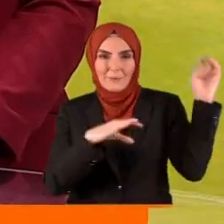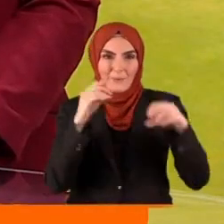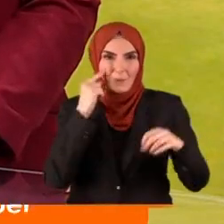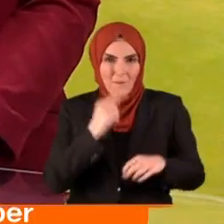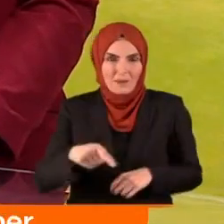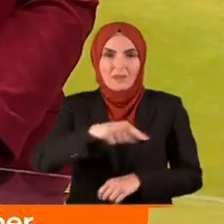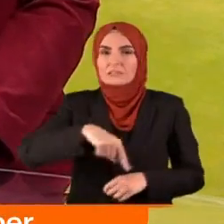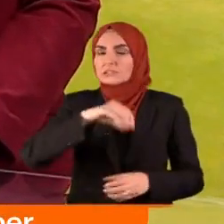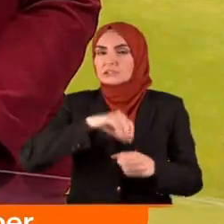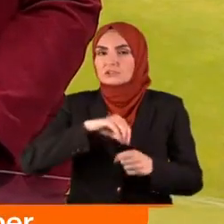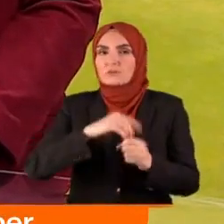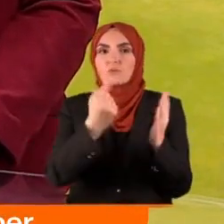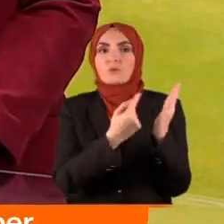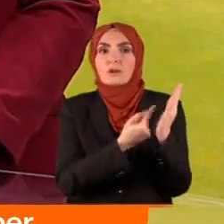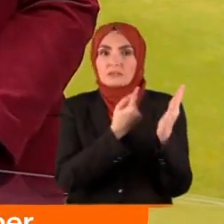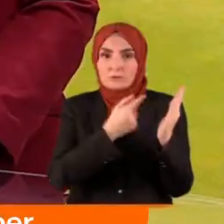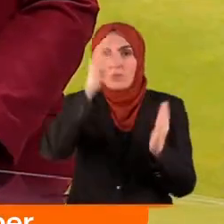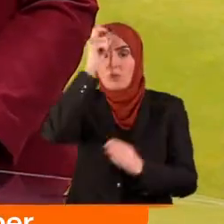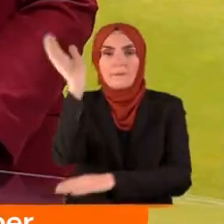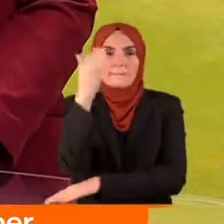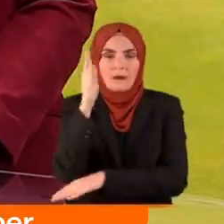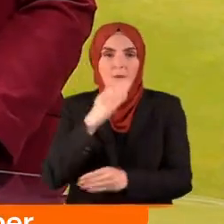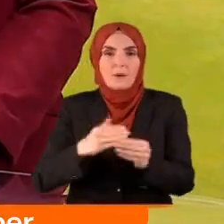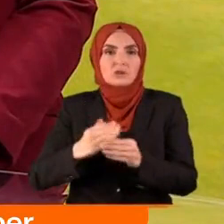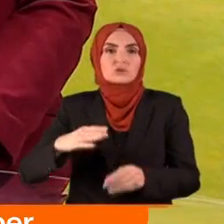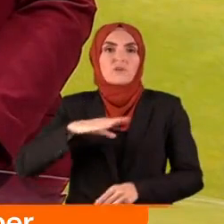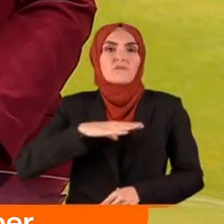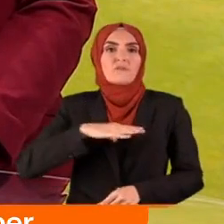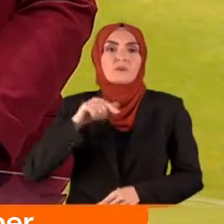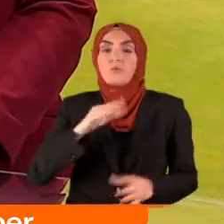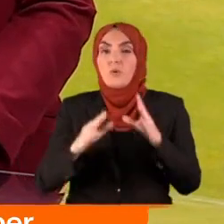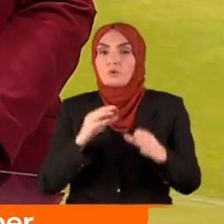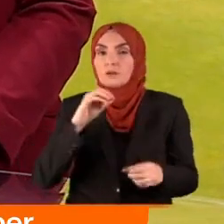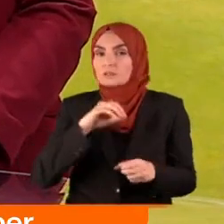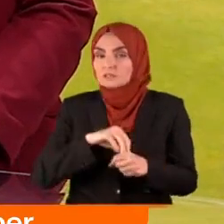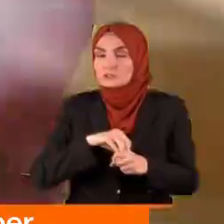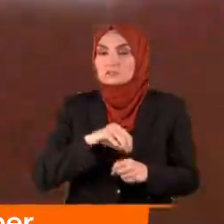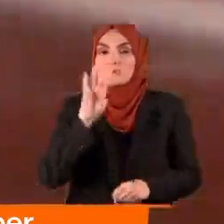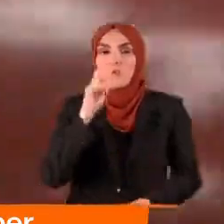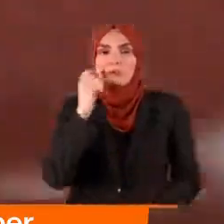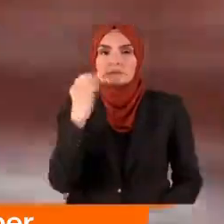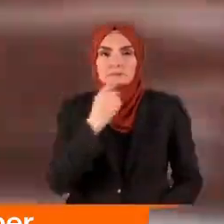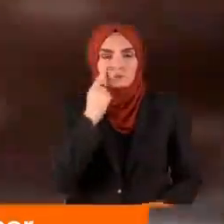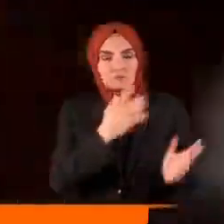parçaları vardı. Büyük infial yaratan olayla ilgili 4 kişi gözaltında.